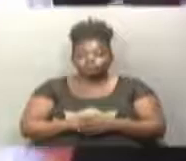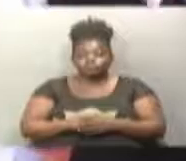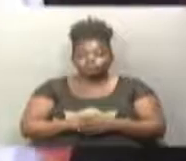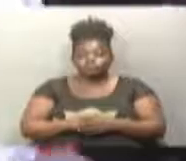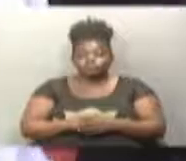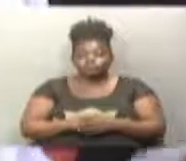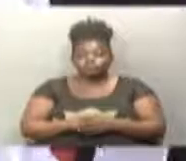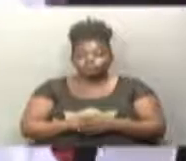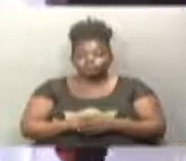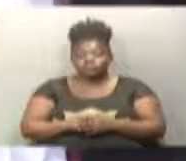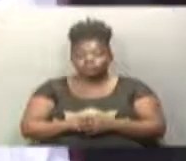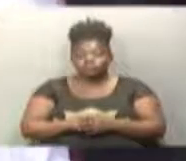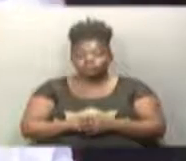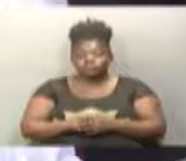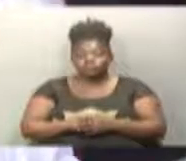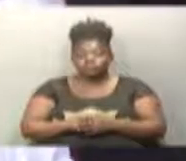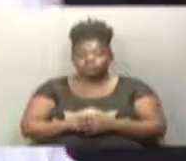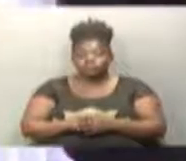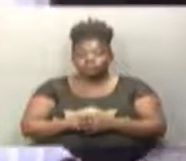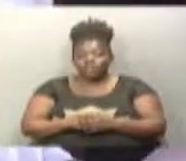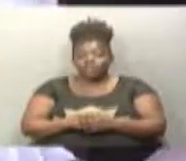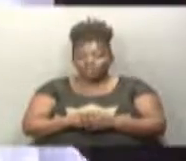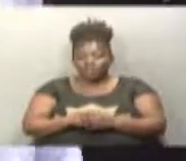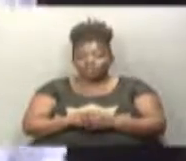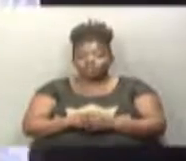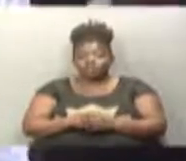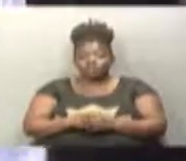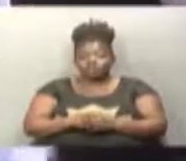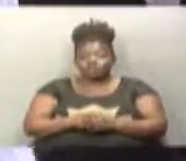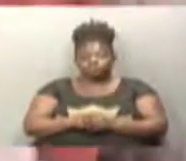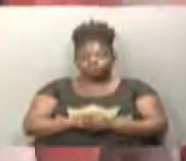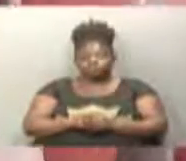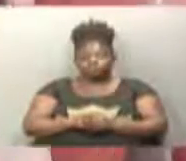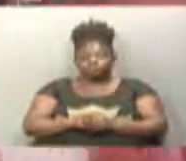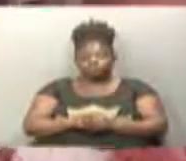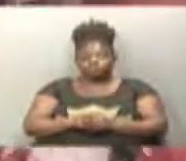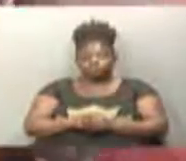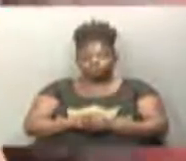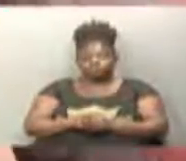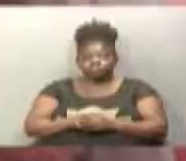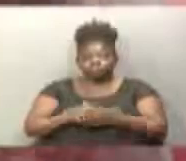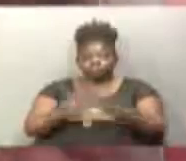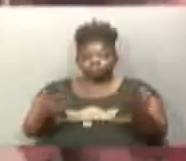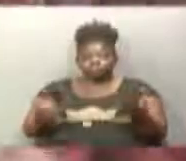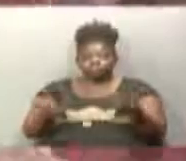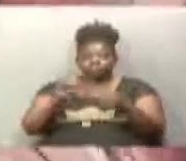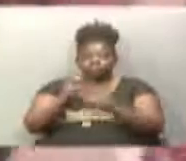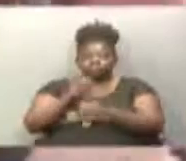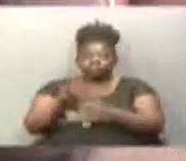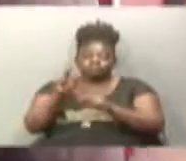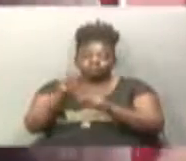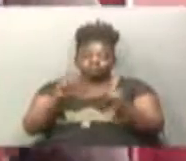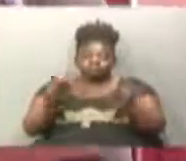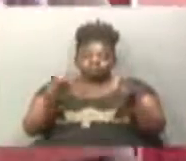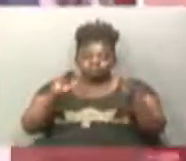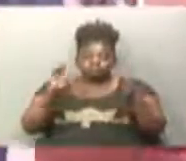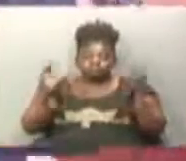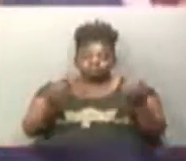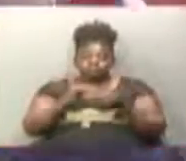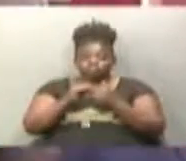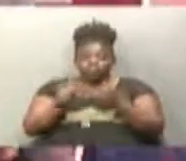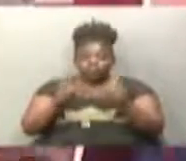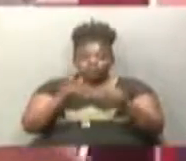w'ebyettaka Princess Passis Namuganza era n'abakuutira okweyisa obulungi. Ssaabalabirizi abudde abaana nti ensi eno ejjuddemu ebisoomooza